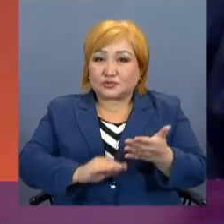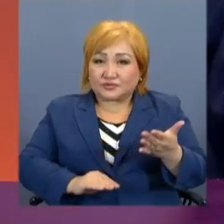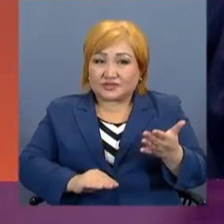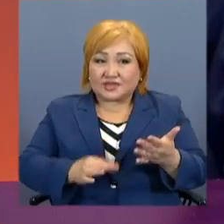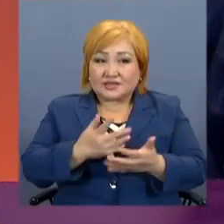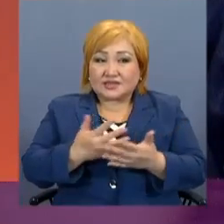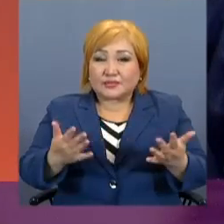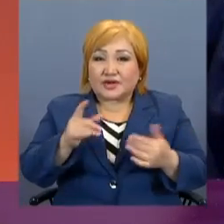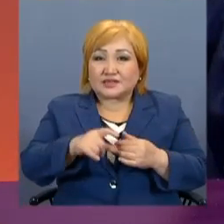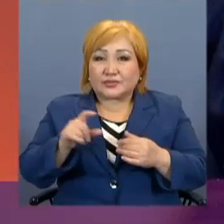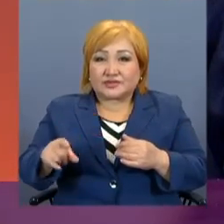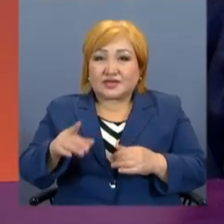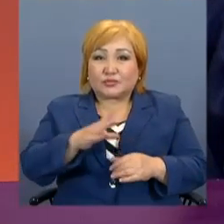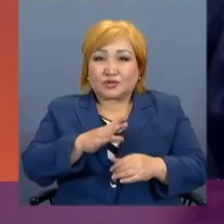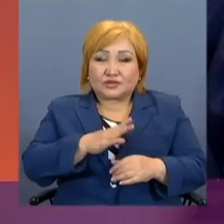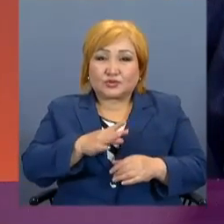енді